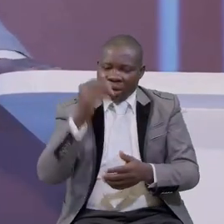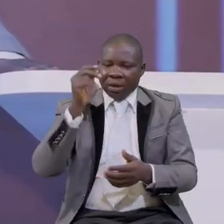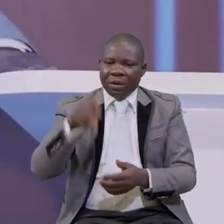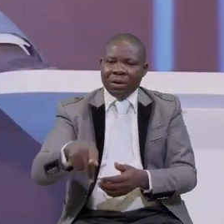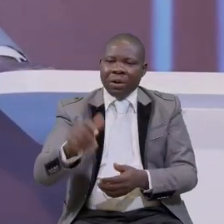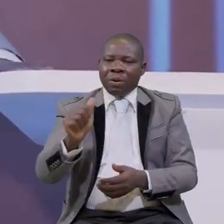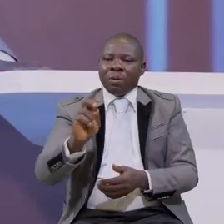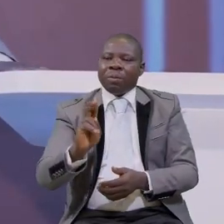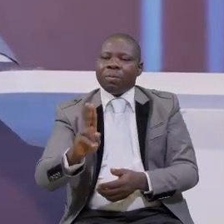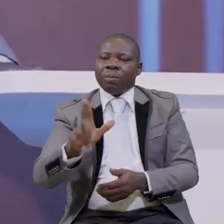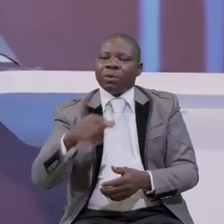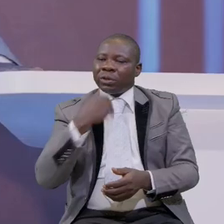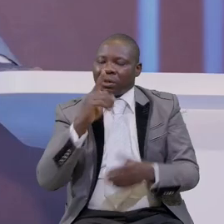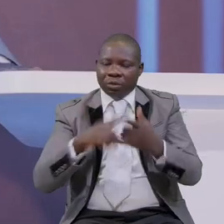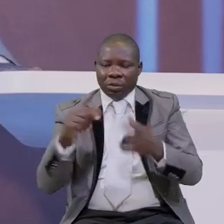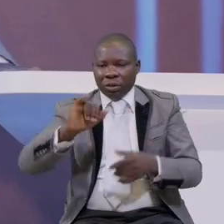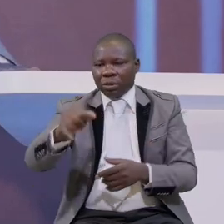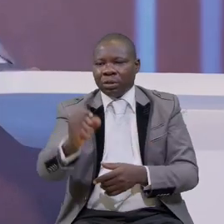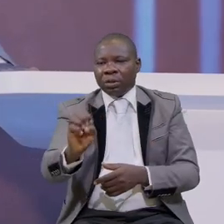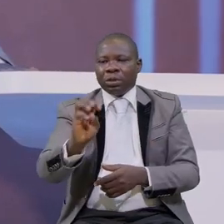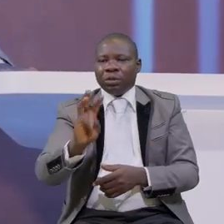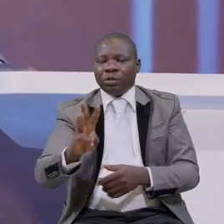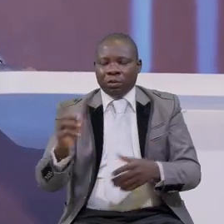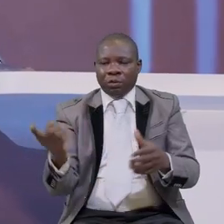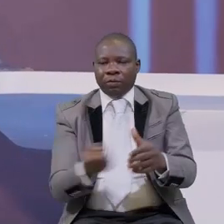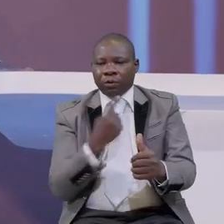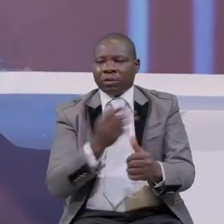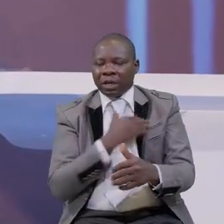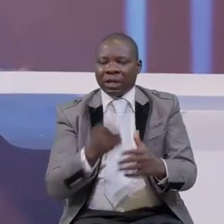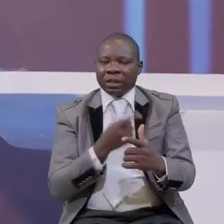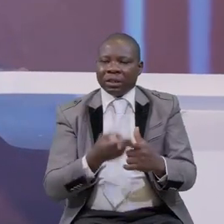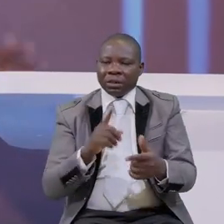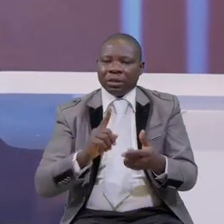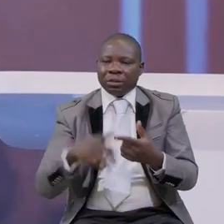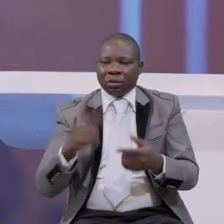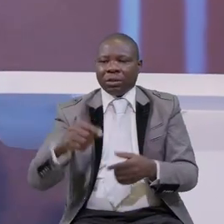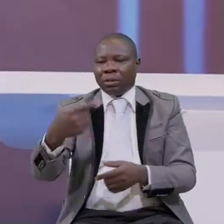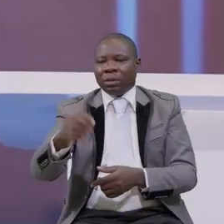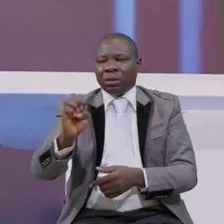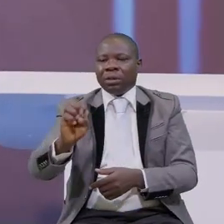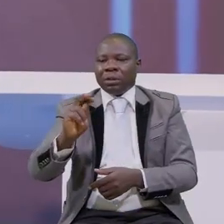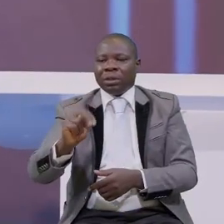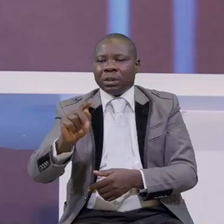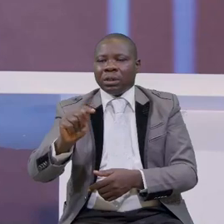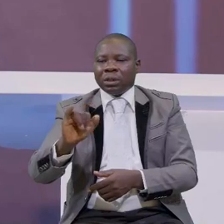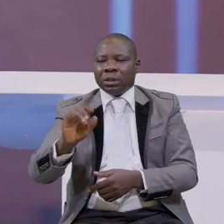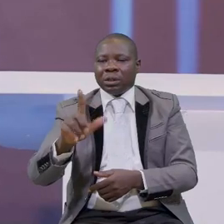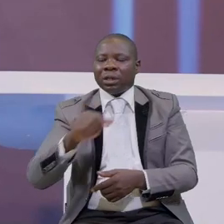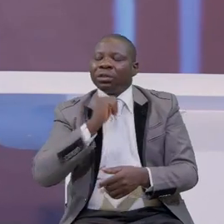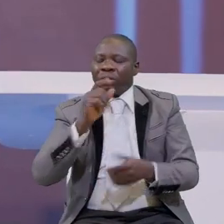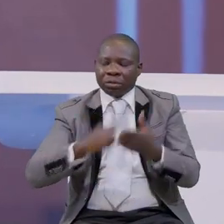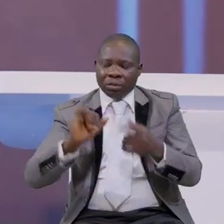Grecs. Ce n'est pas aux Juifs seulement et jamais pour les païens, non. Nous